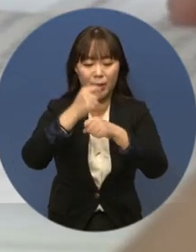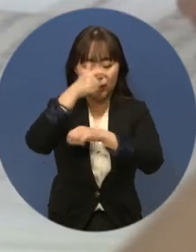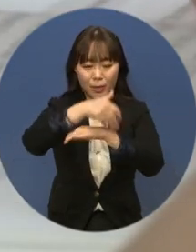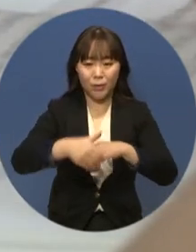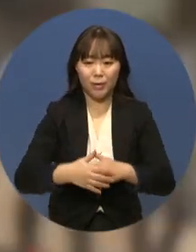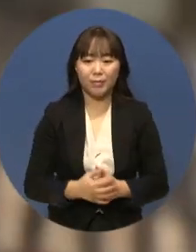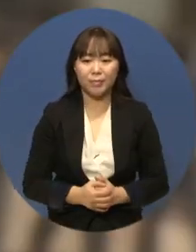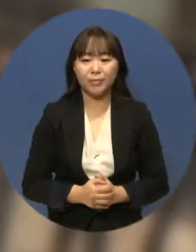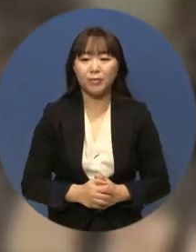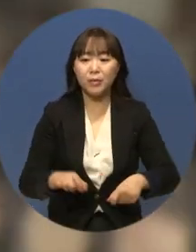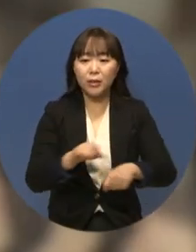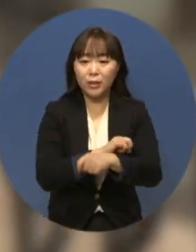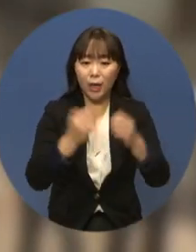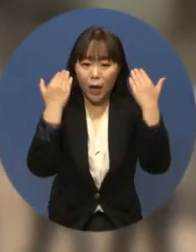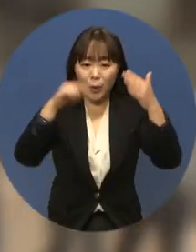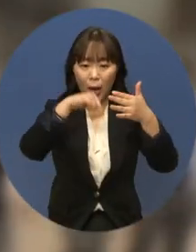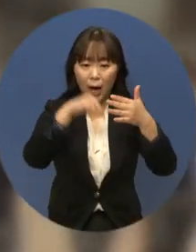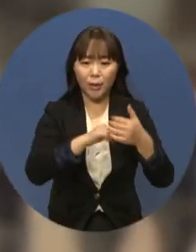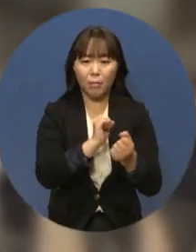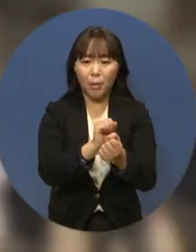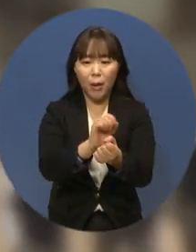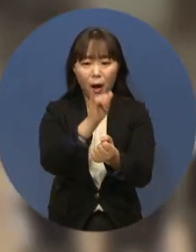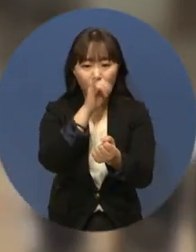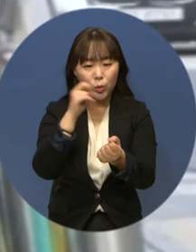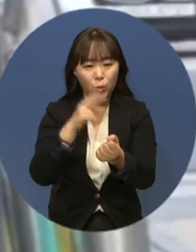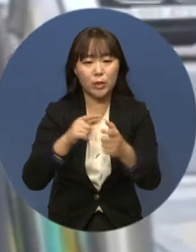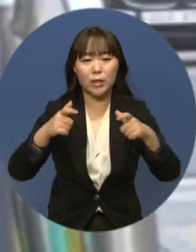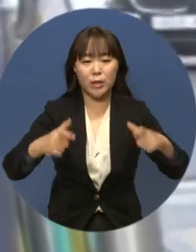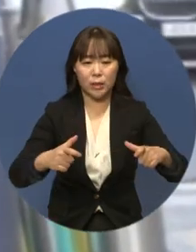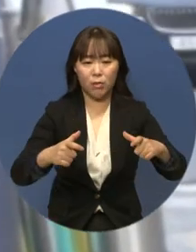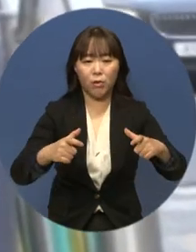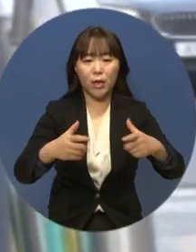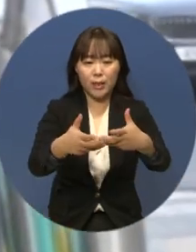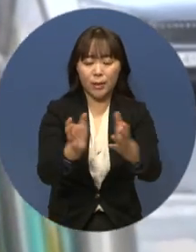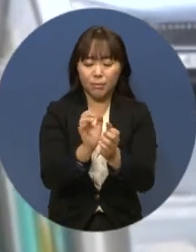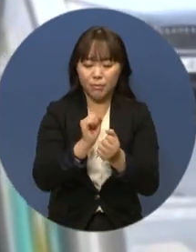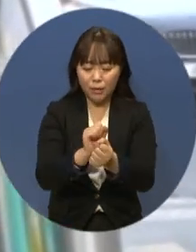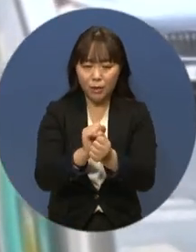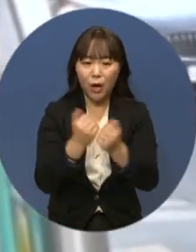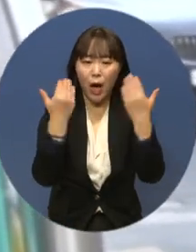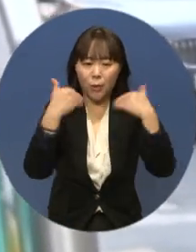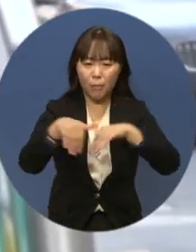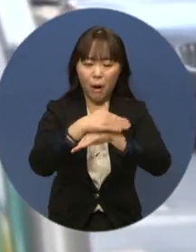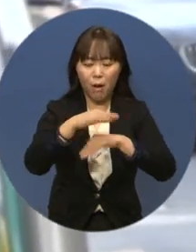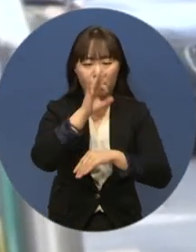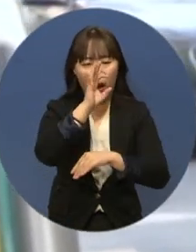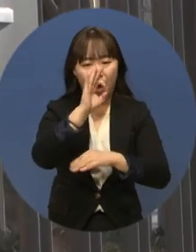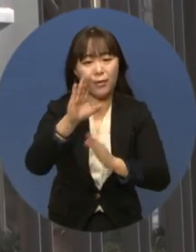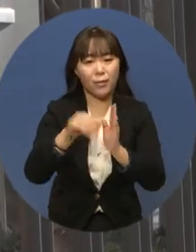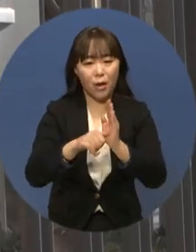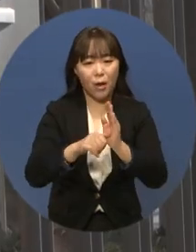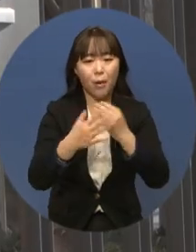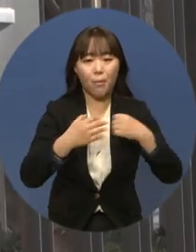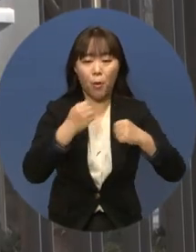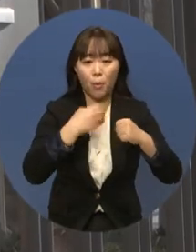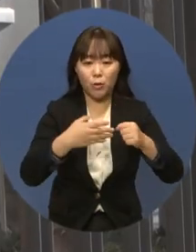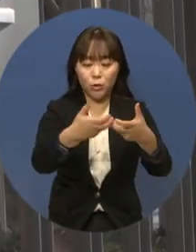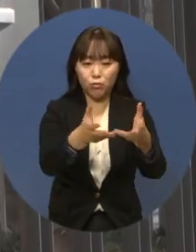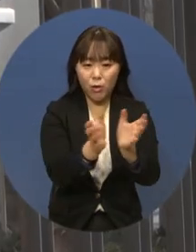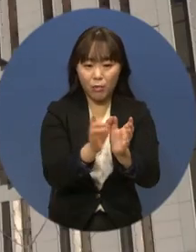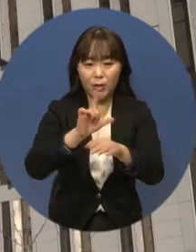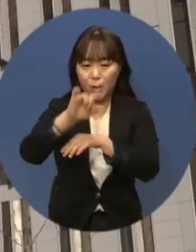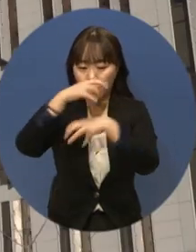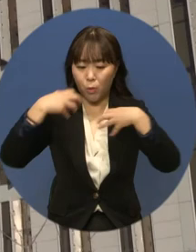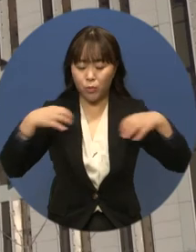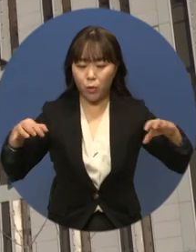계획입니다. 특히 교내 확진자 발생과 지역 집단 감염 등으로 등교가 불가능할 경우 보건복지부와 지자체